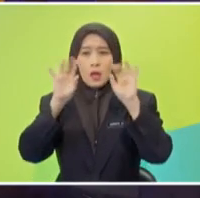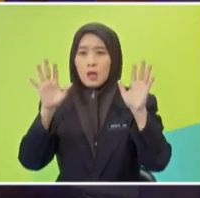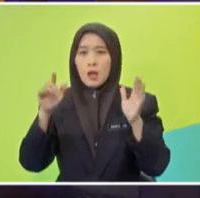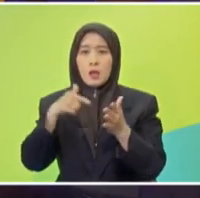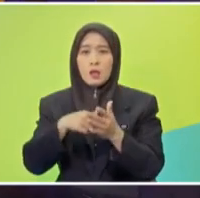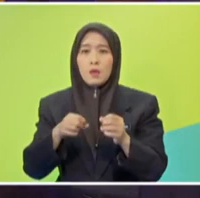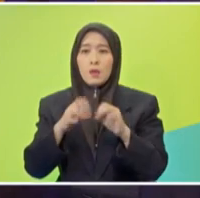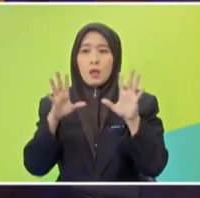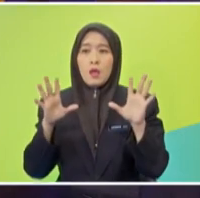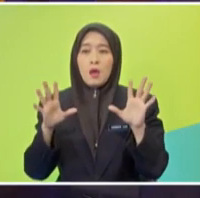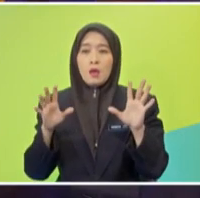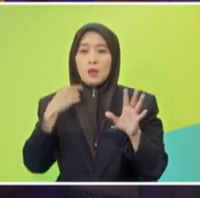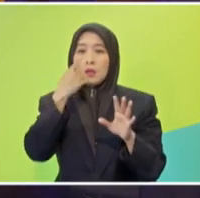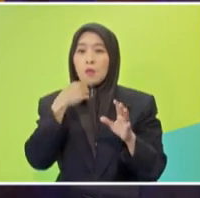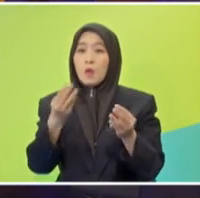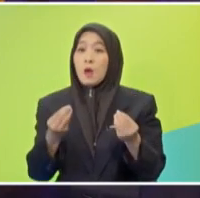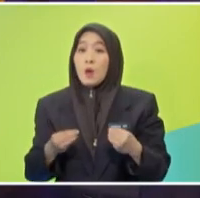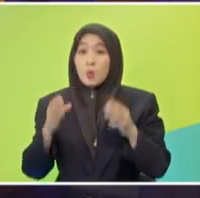lagi supaya siapa nak jumpa